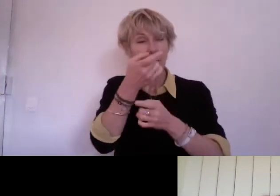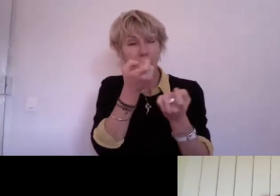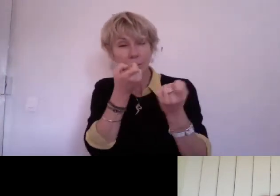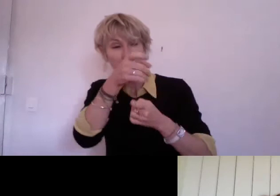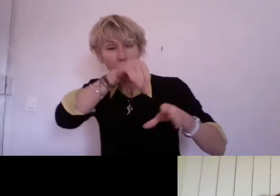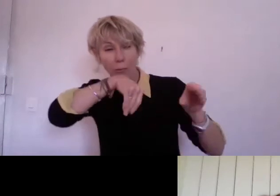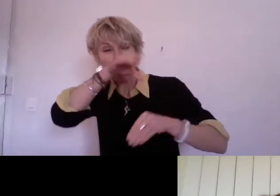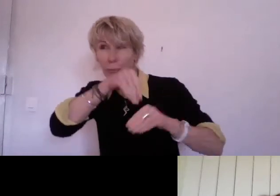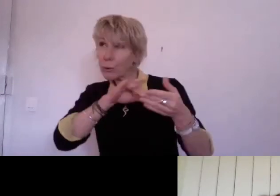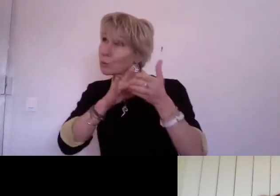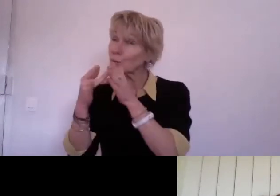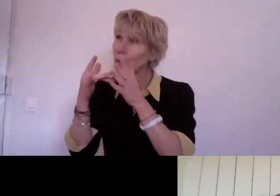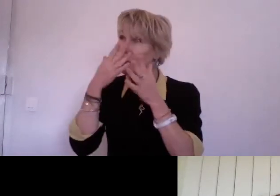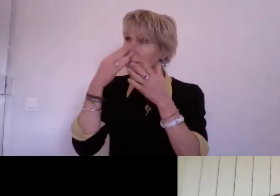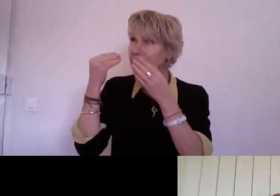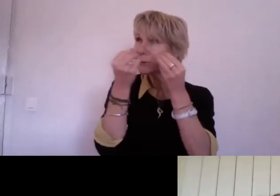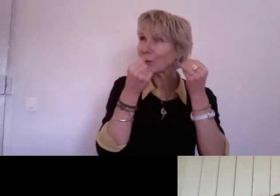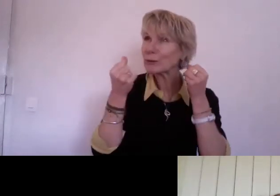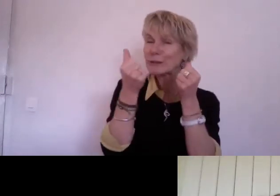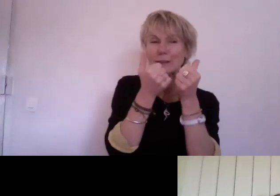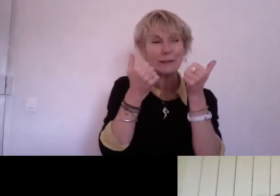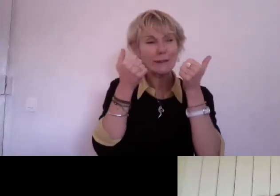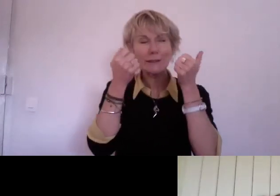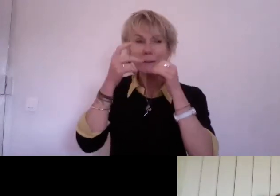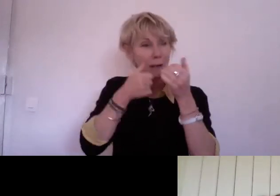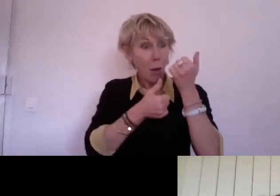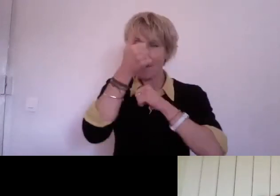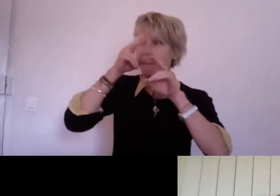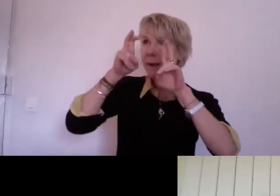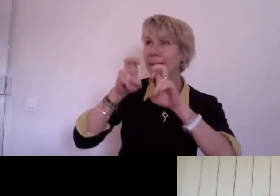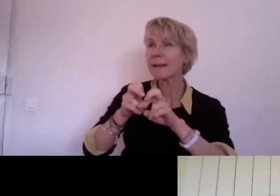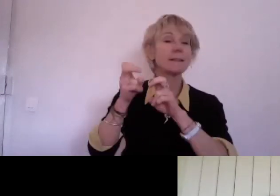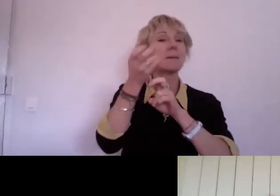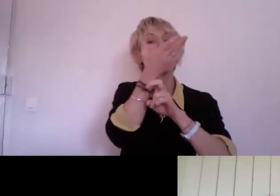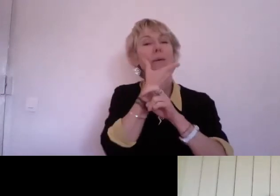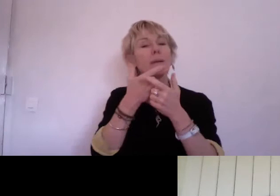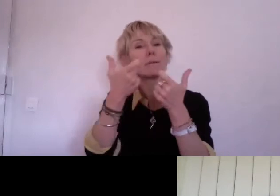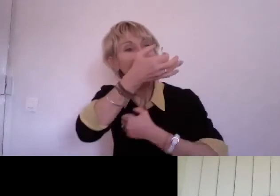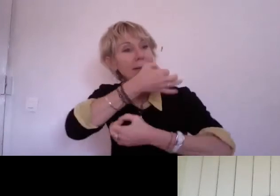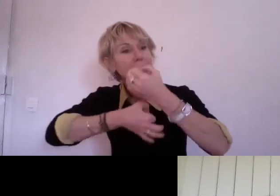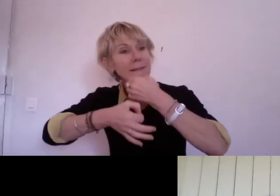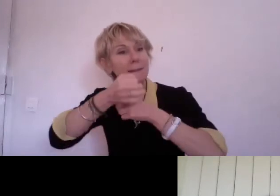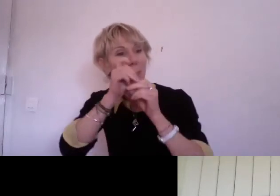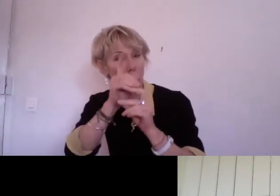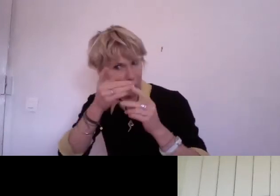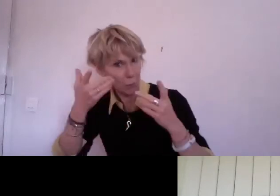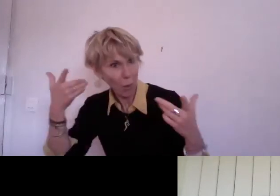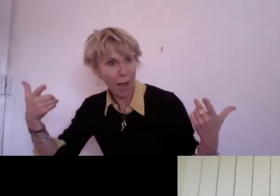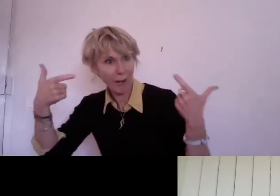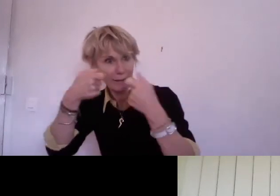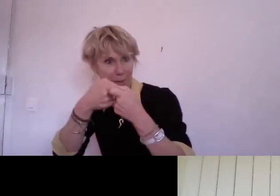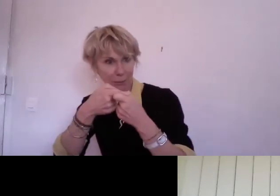de l'analyse plastique des visiteurs face à l'œuvre. Nous prenons le temps d'un regard